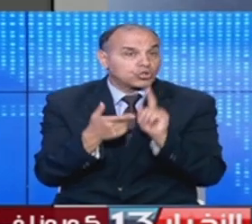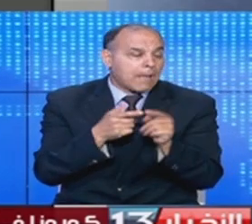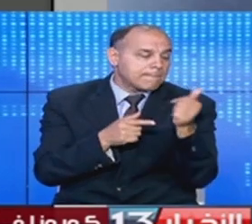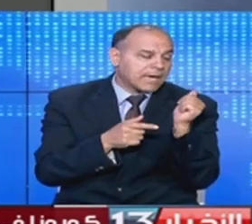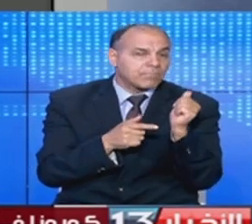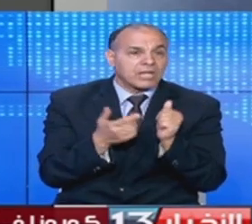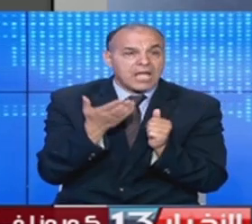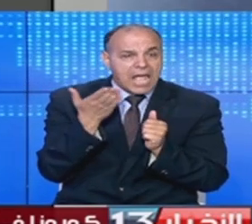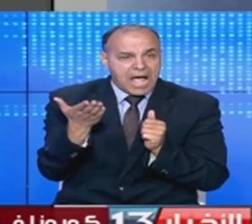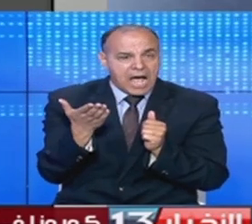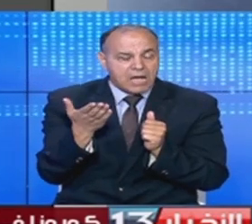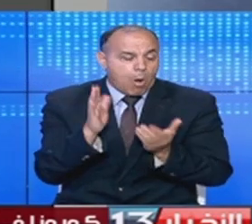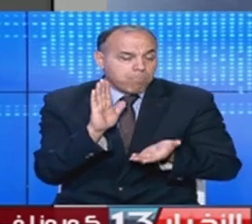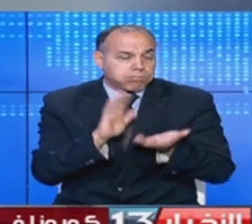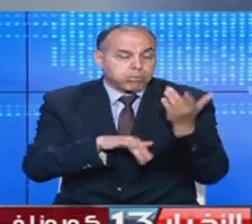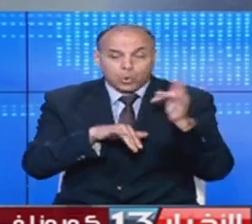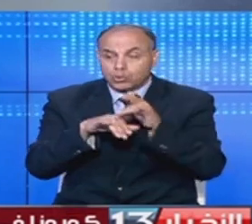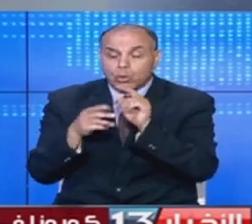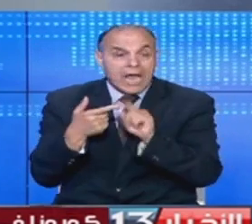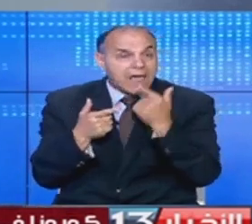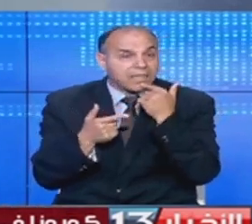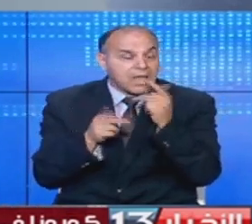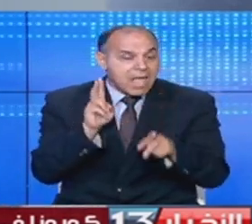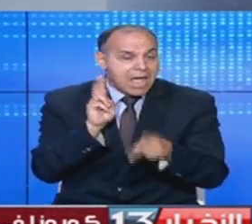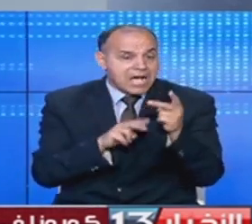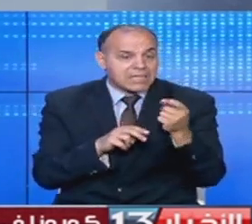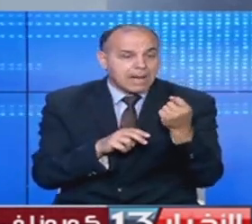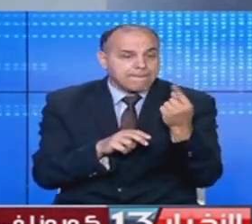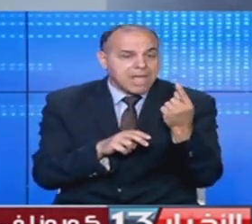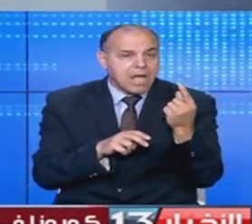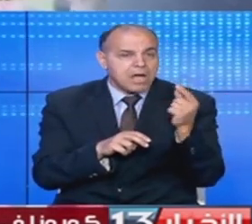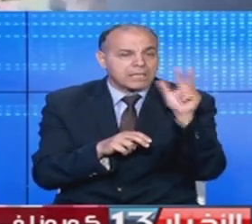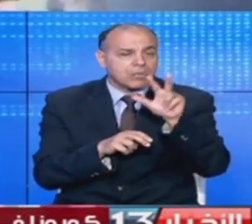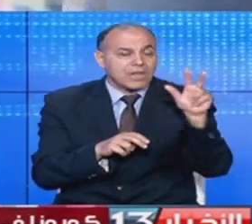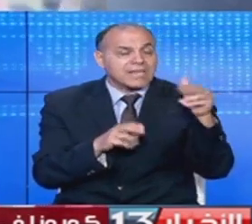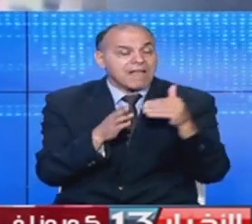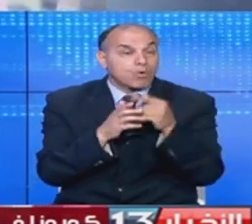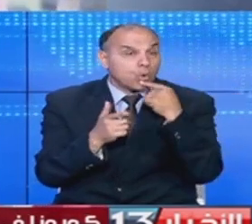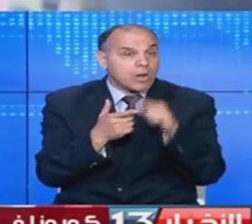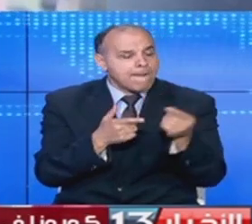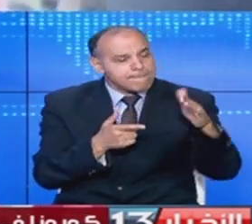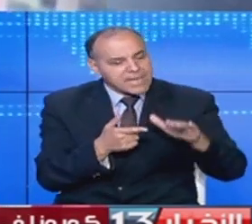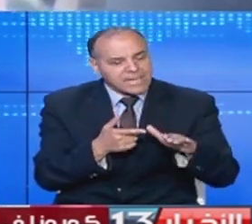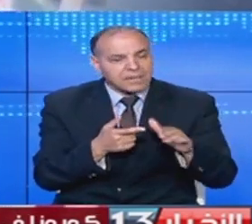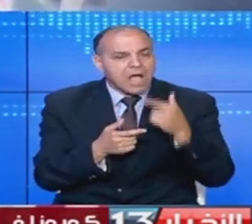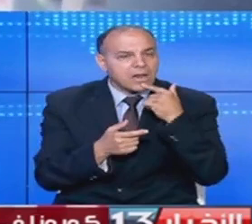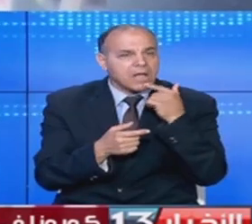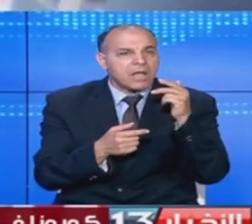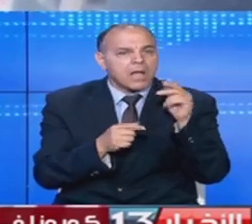أمس، مما يرفع مجمل الإصابات إلى أكثر من 133 والوفيات إلى أكثر